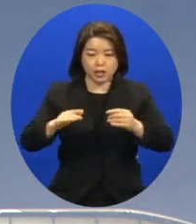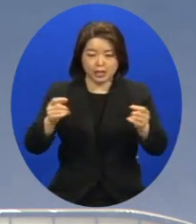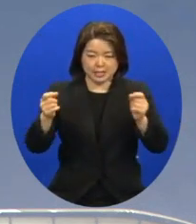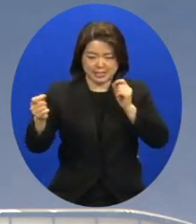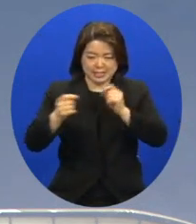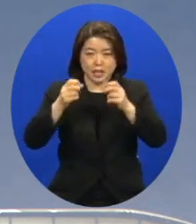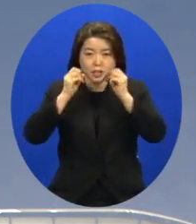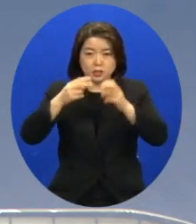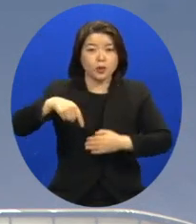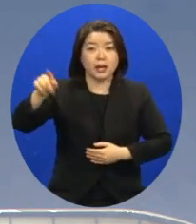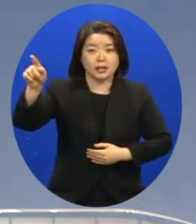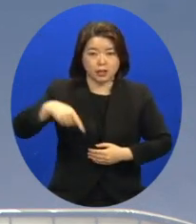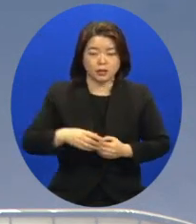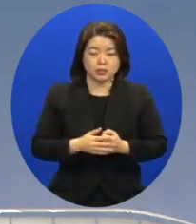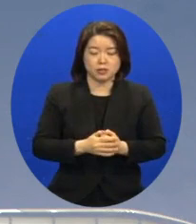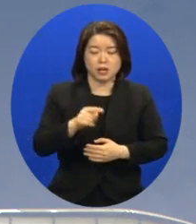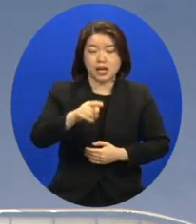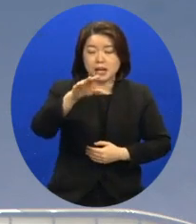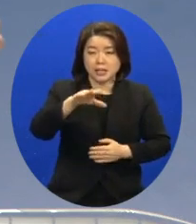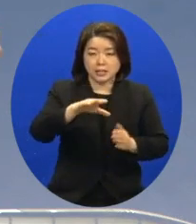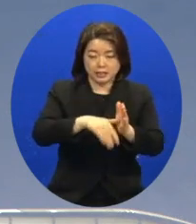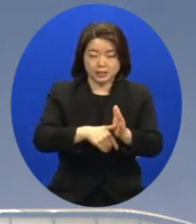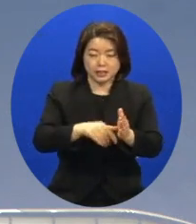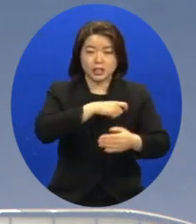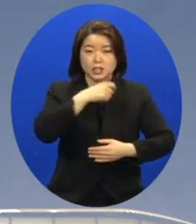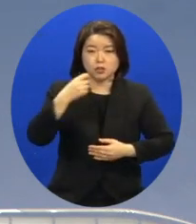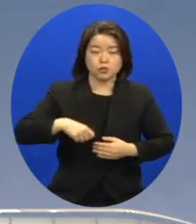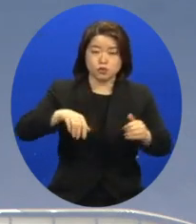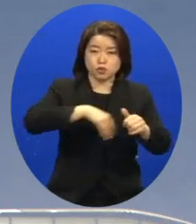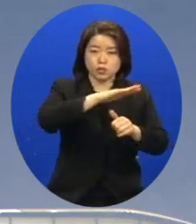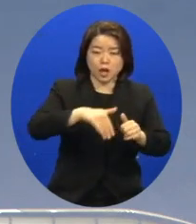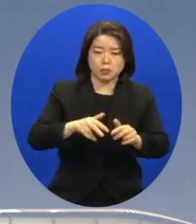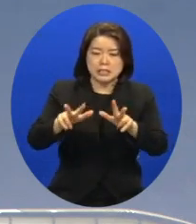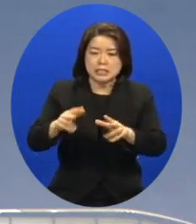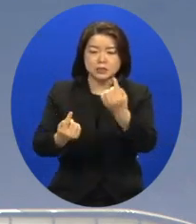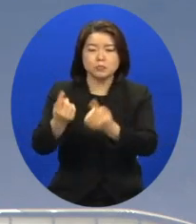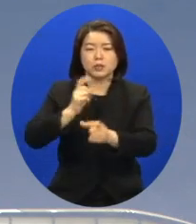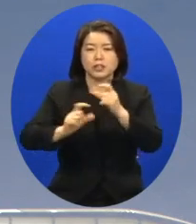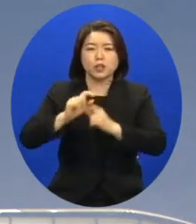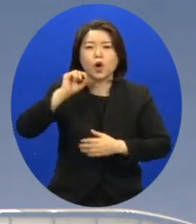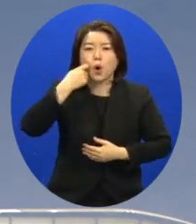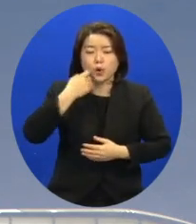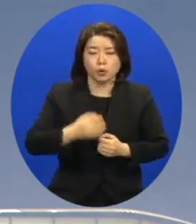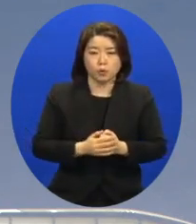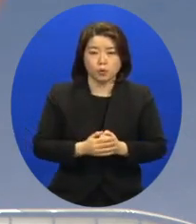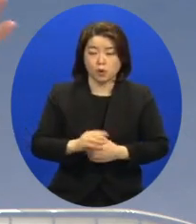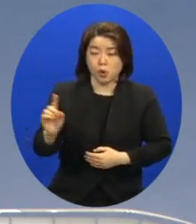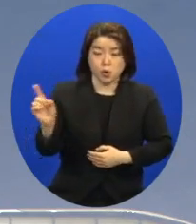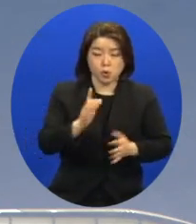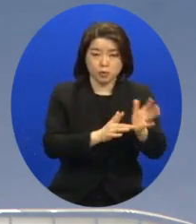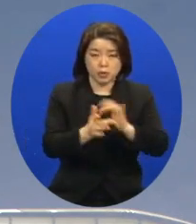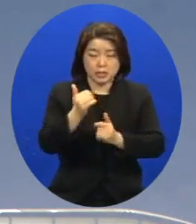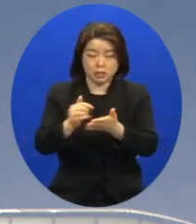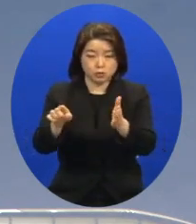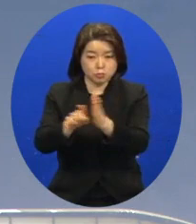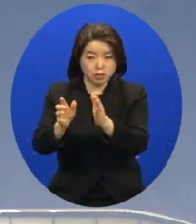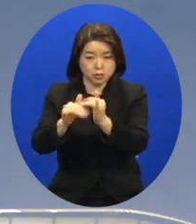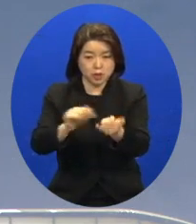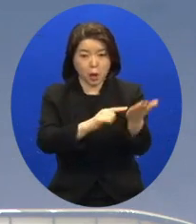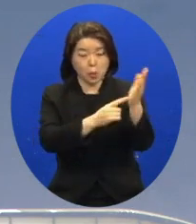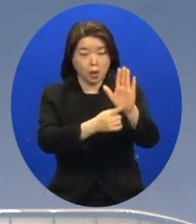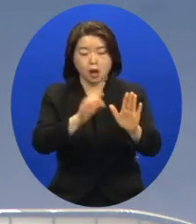당시에 중국 상황은 지금보다도 더 어려워서 도무지 예수 믿는 사람이라고는 절대로 드러내면 안